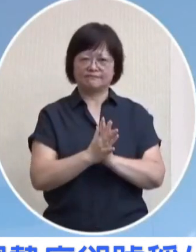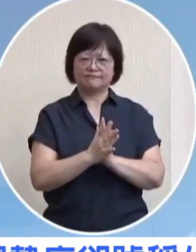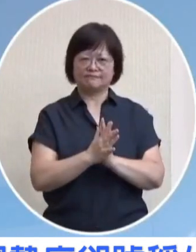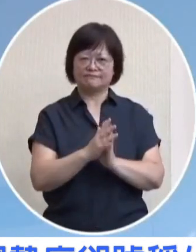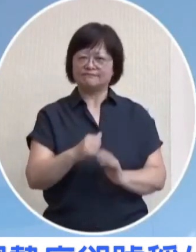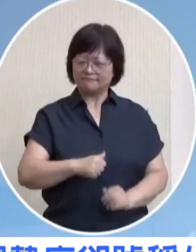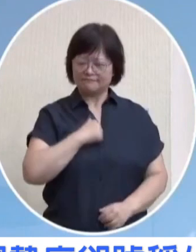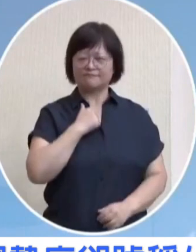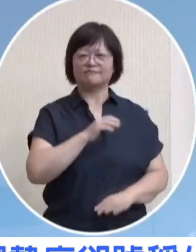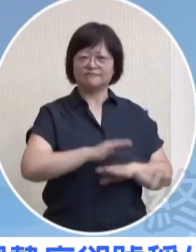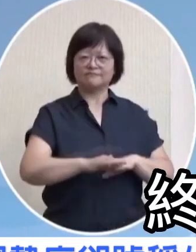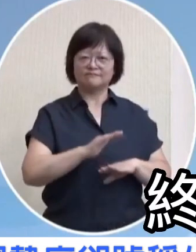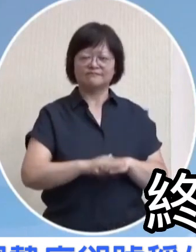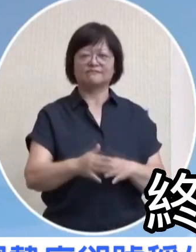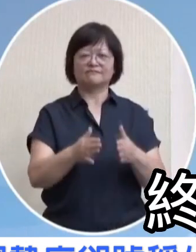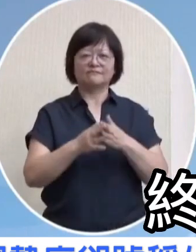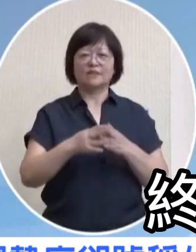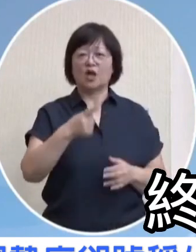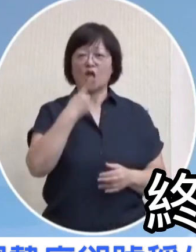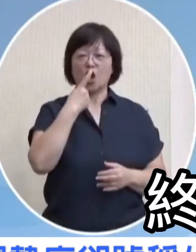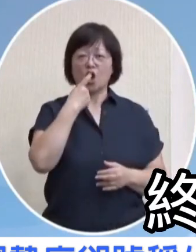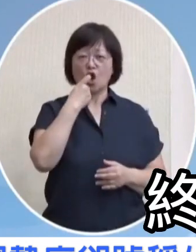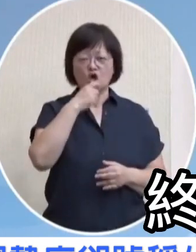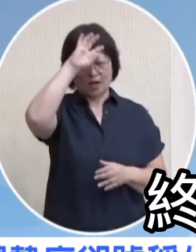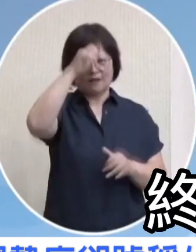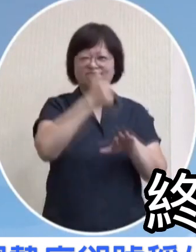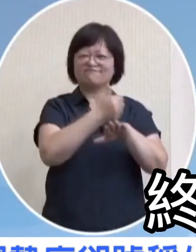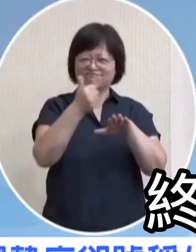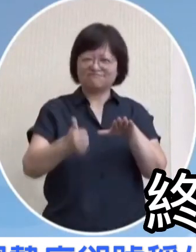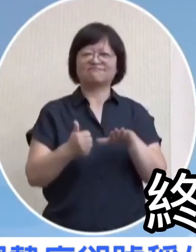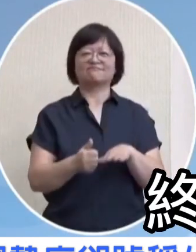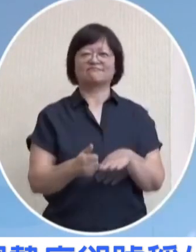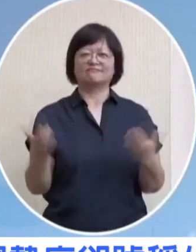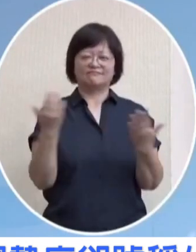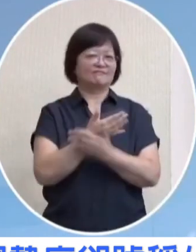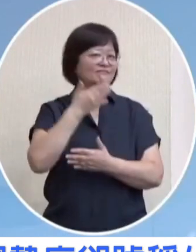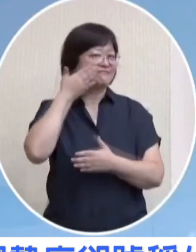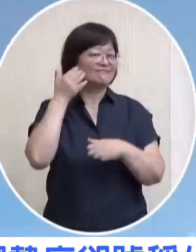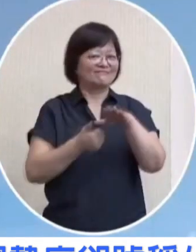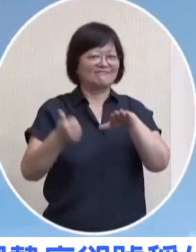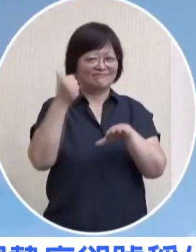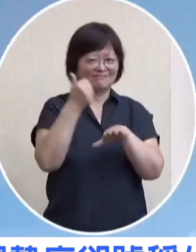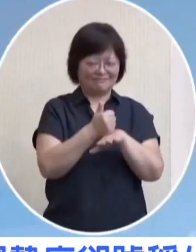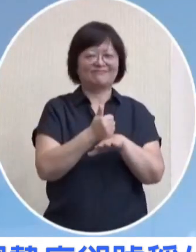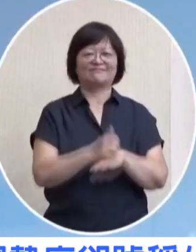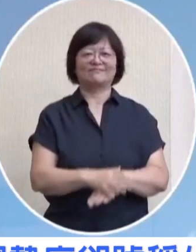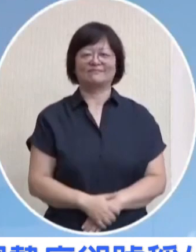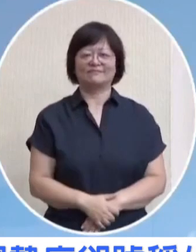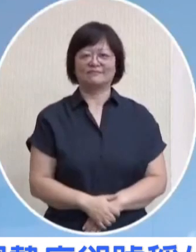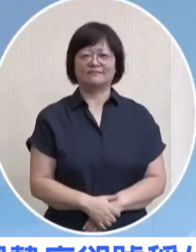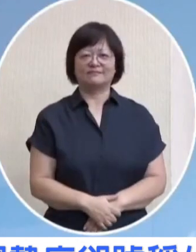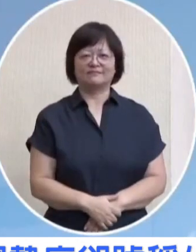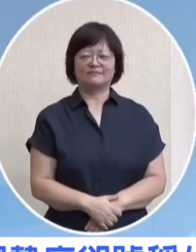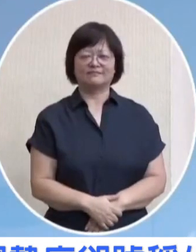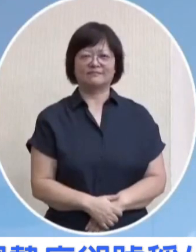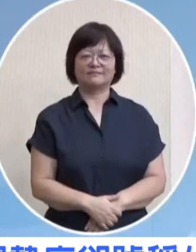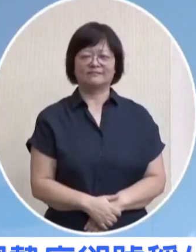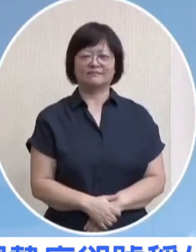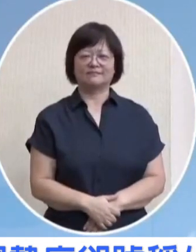替，终止腐败无能的民进党继续执政。今年